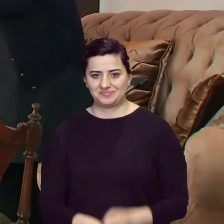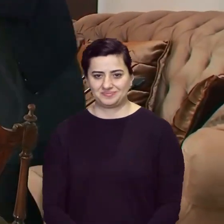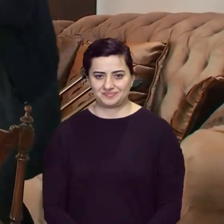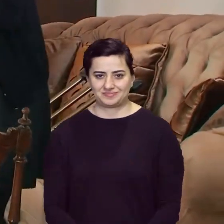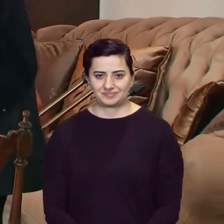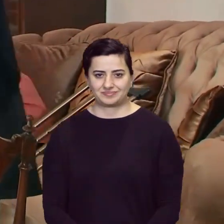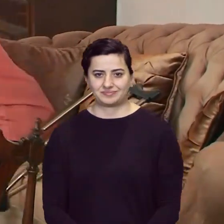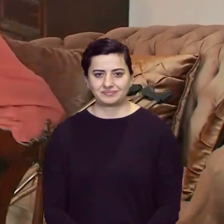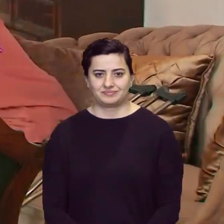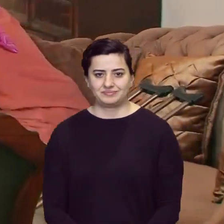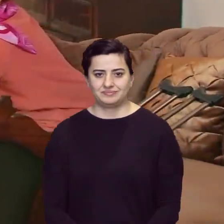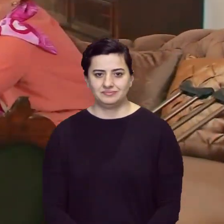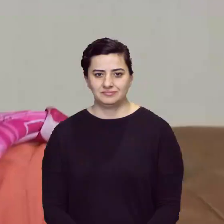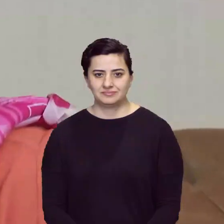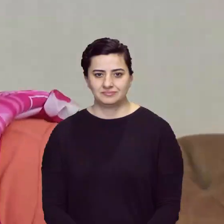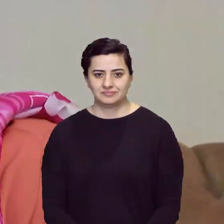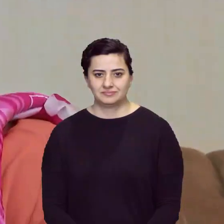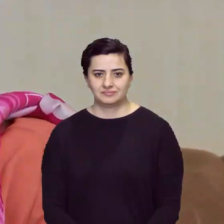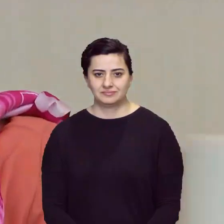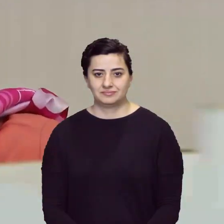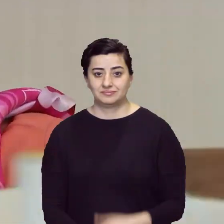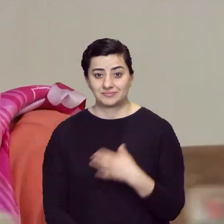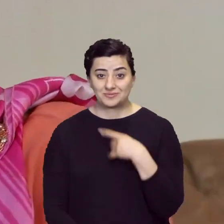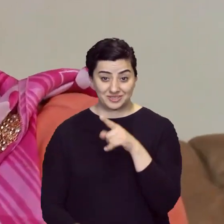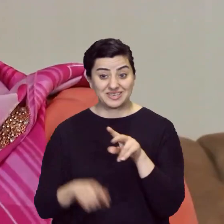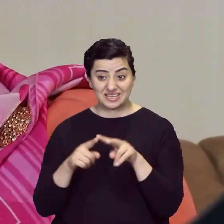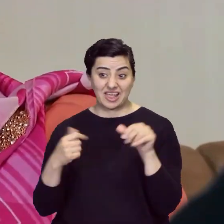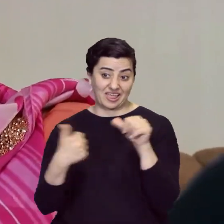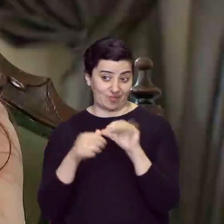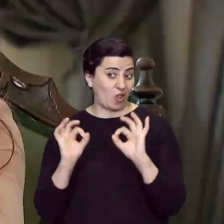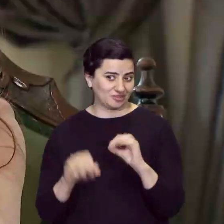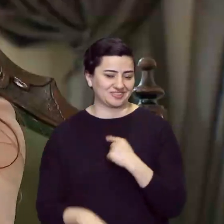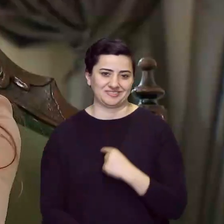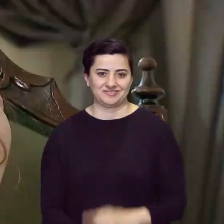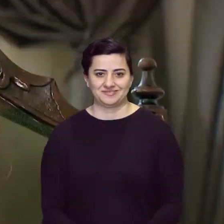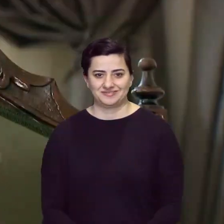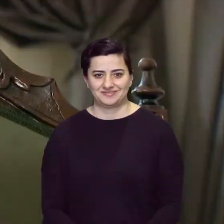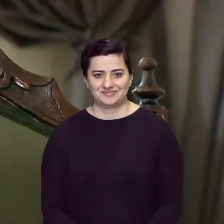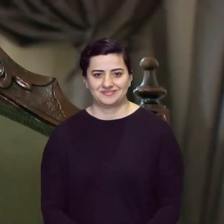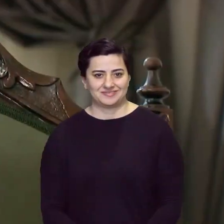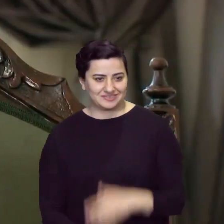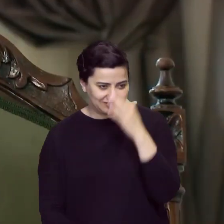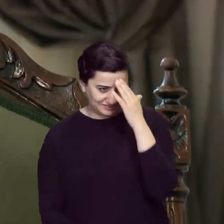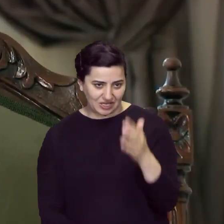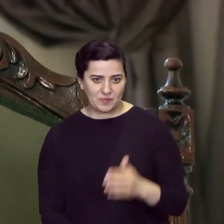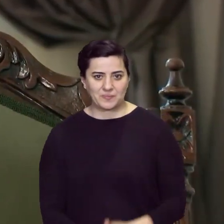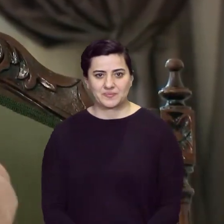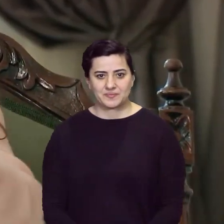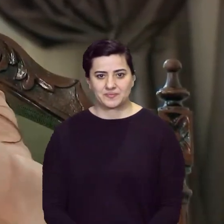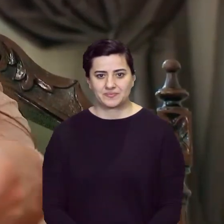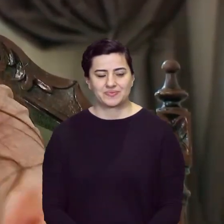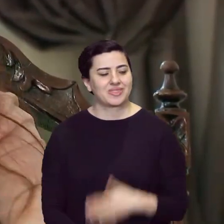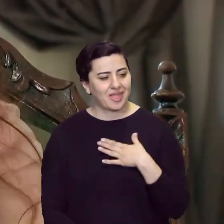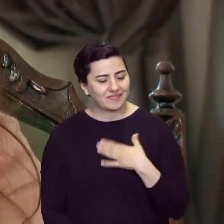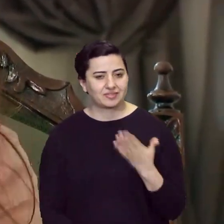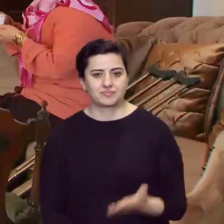maşallah. Ayşe'ye ilerledi Nazan. Ben de bu Nazan'ı evlendireceğim ben. Sağ ol Nazan.